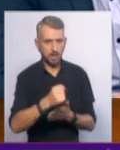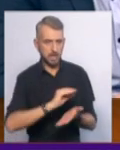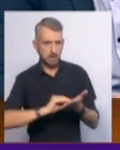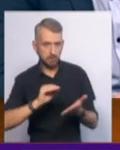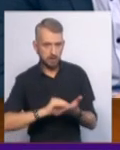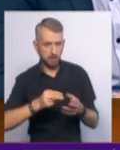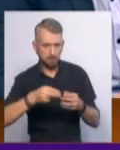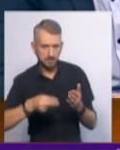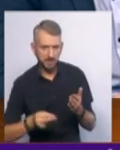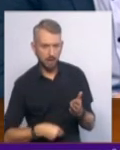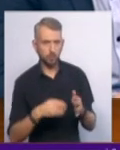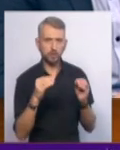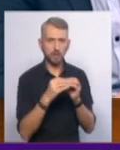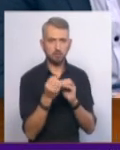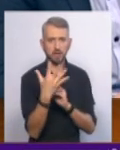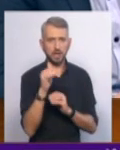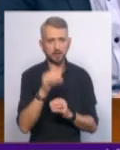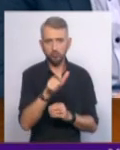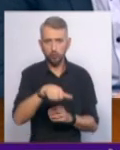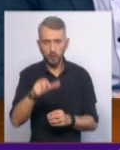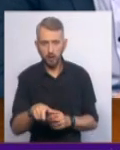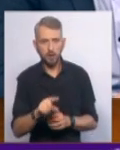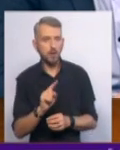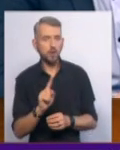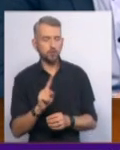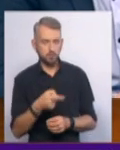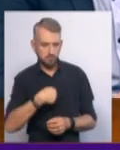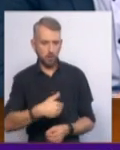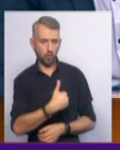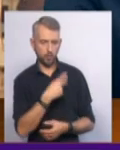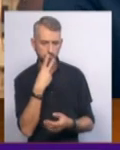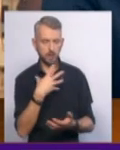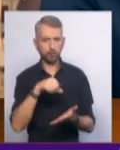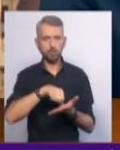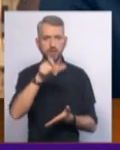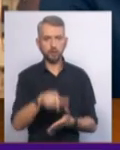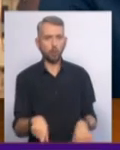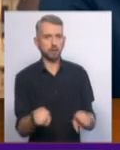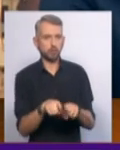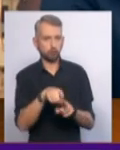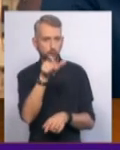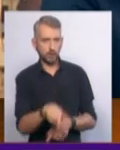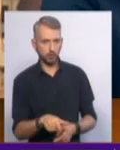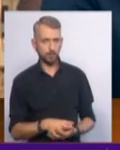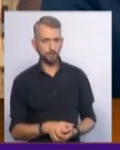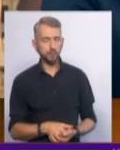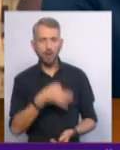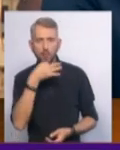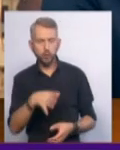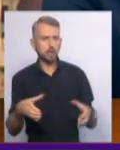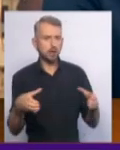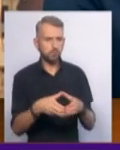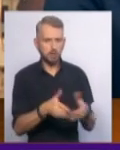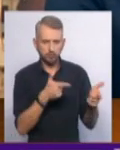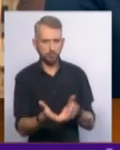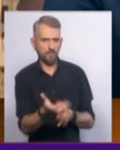би, підписались б там 10 або 15 тисяч людей, що ми хочемо бачити своїм представником таку-то людину. Угу. Будь-яка партія взяла